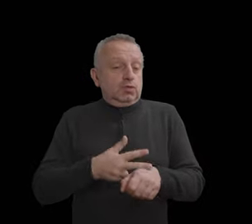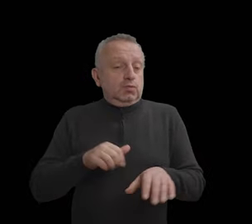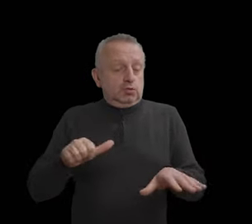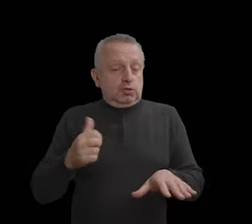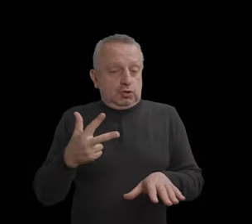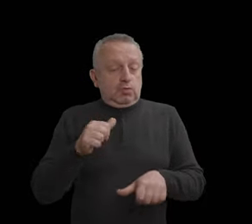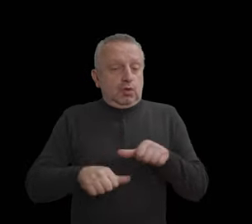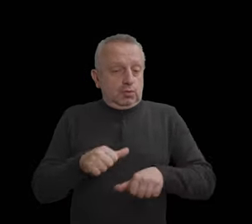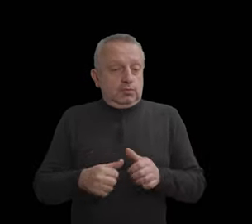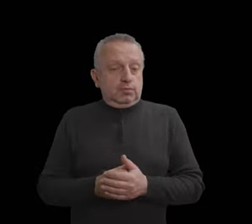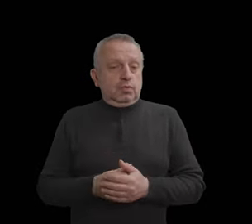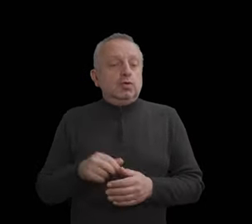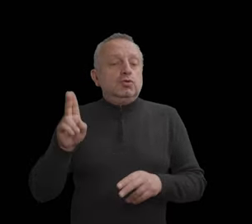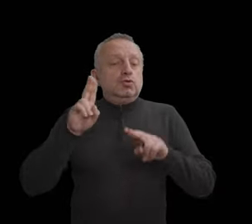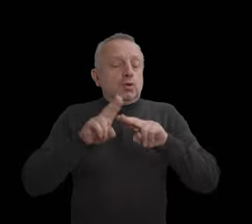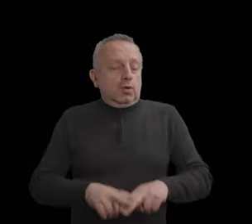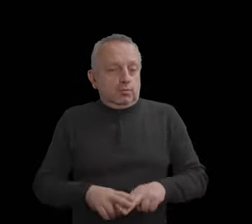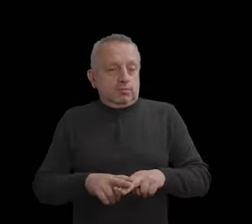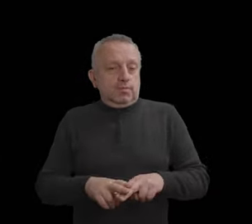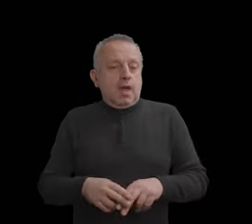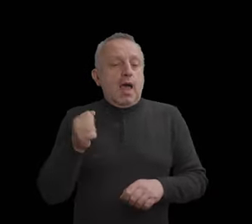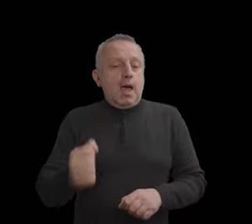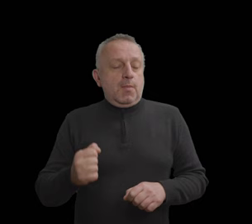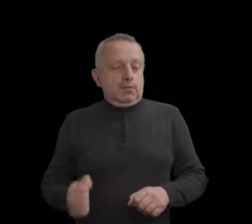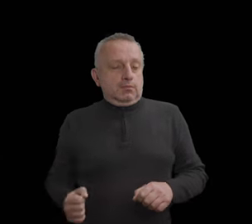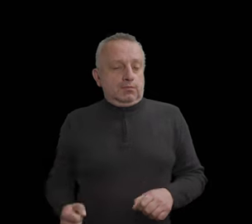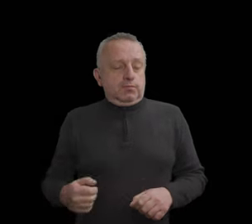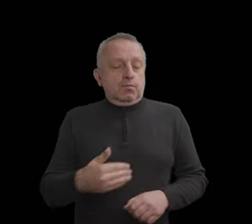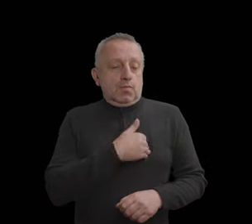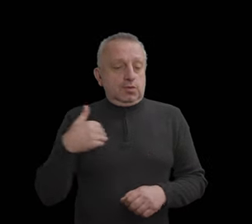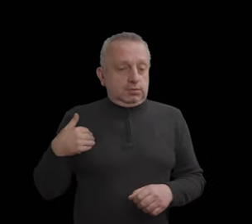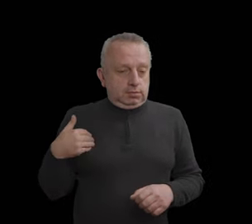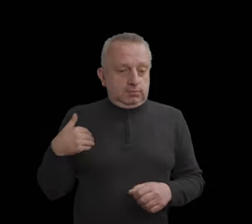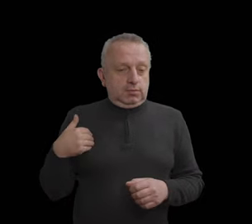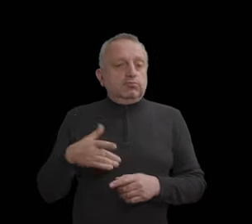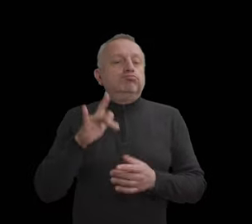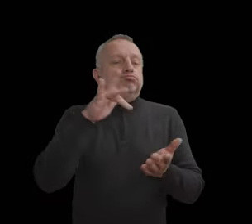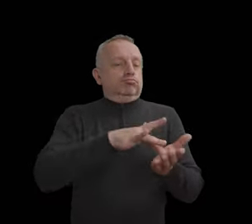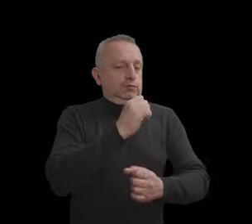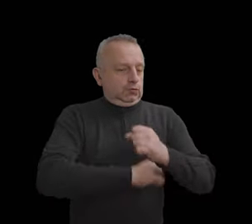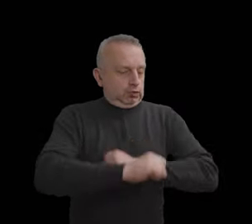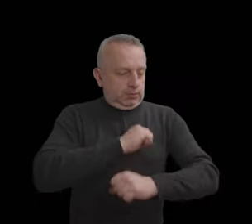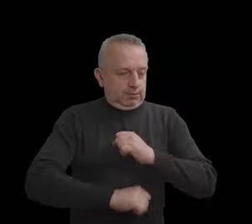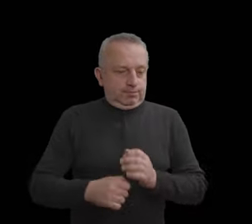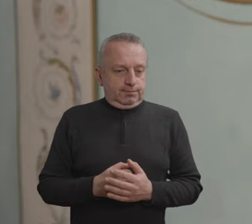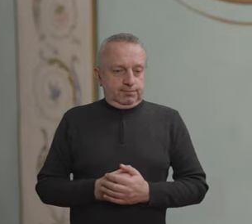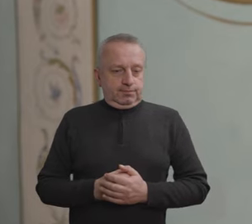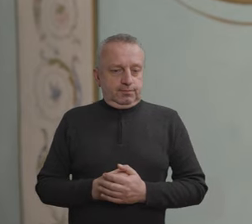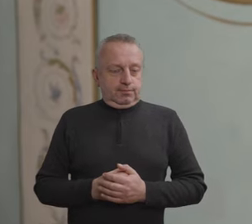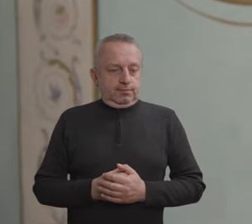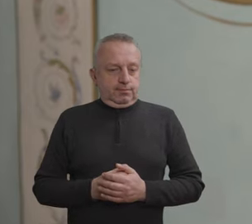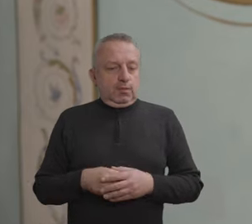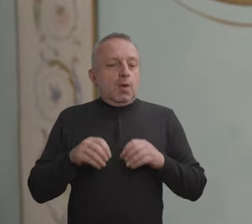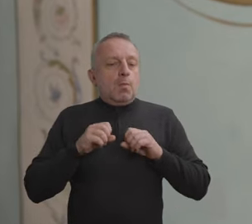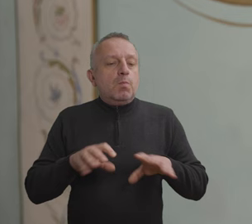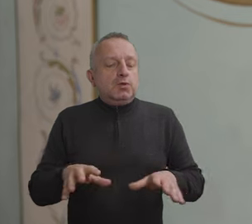roku został mianowany ambasadorem Rzeczypospolitej Polskiej w Rzymie. Misja ta